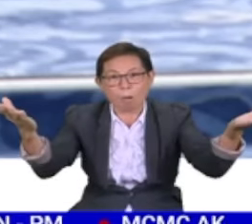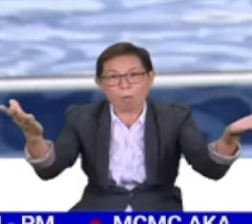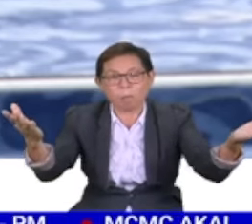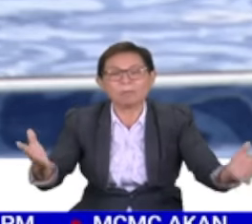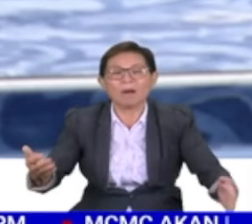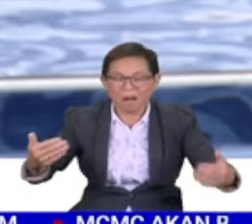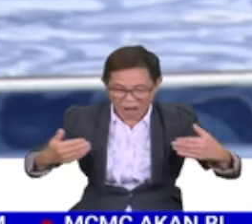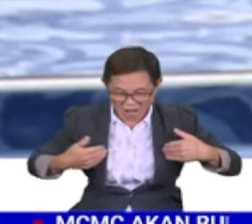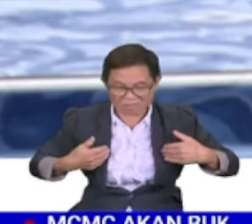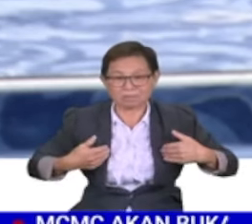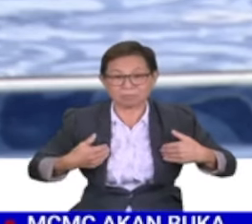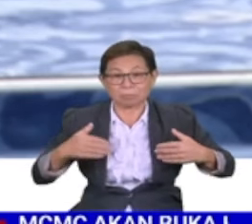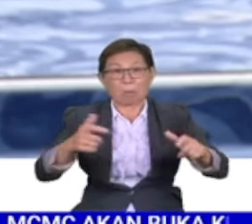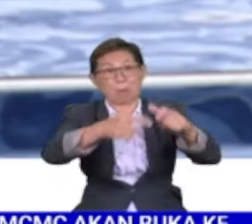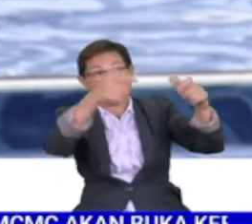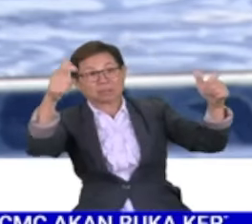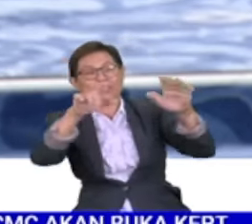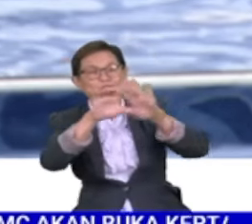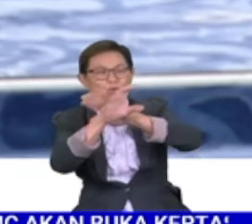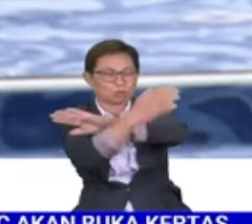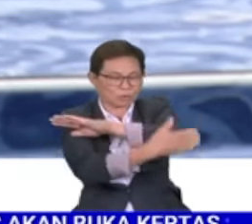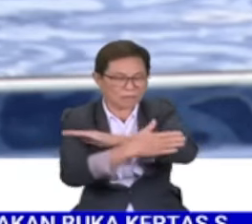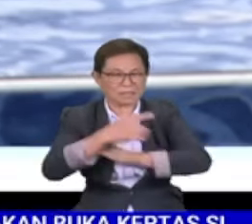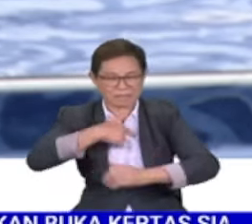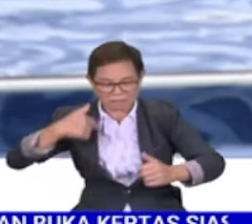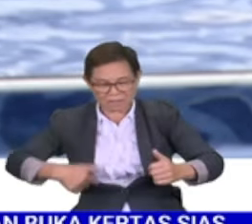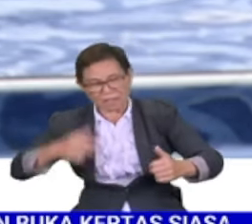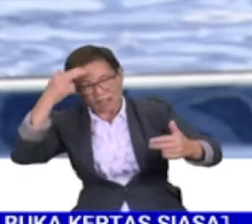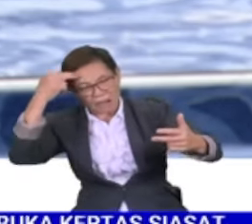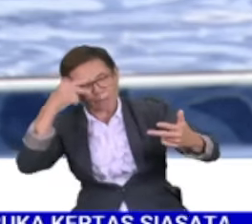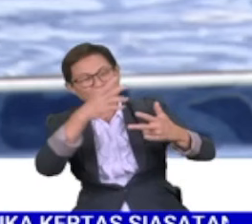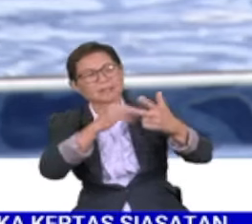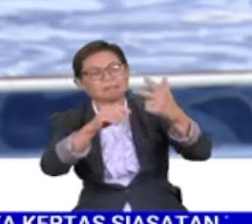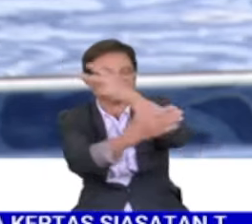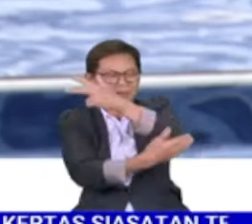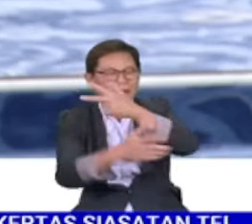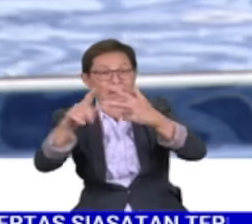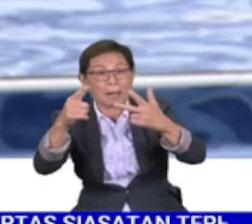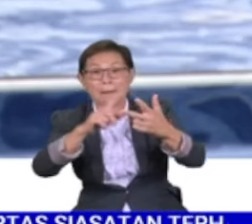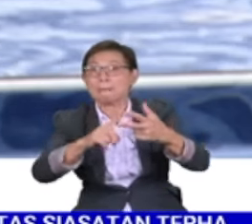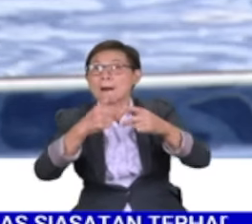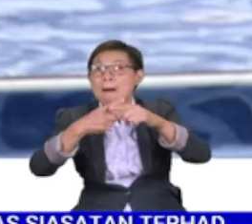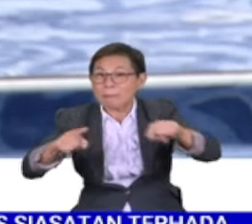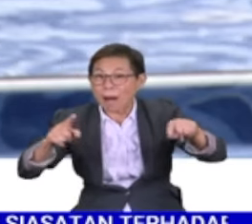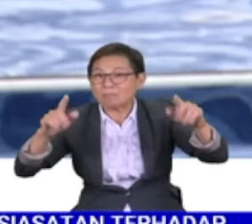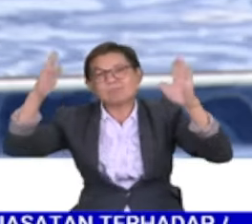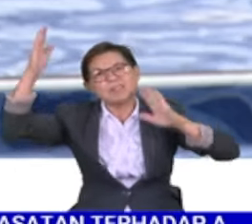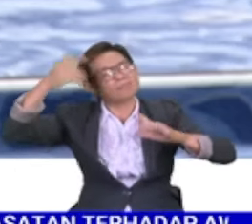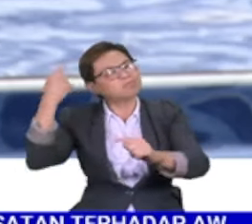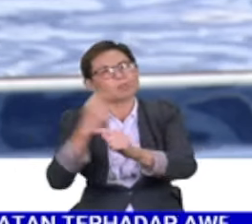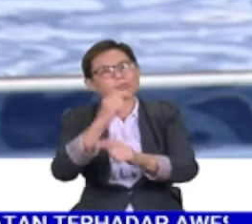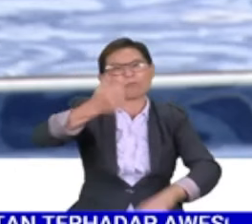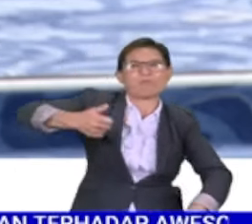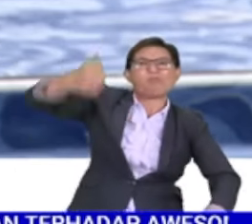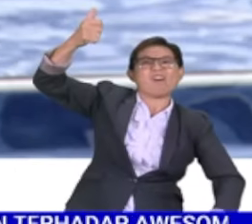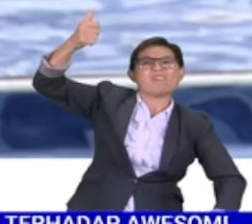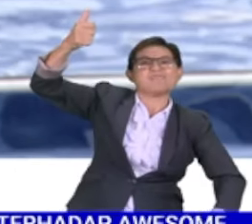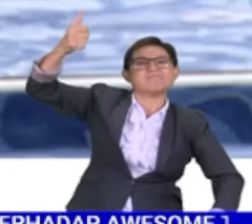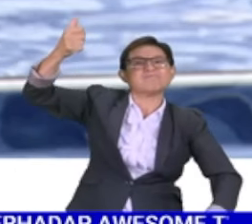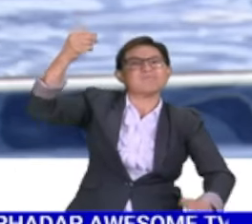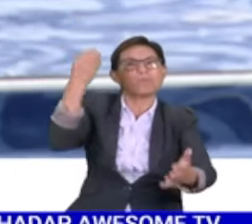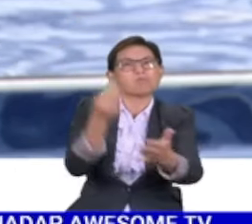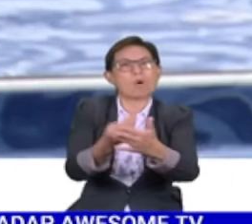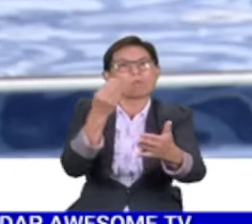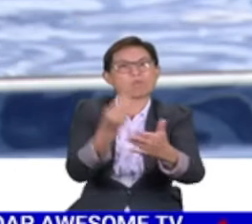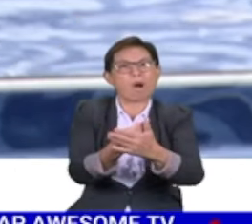Ada yang disebut yang besar seperti negara China atau Arab Saudi dan beberapa negara lain. Tapi Malaysia itu di tingkat atas. Maksudnya wang yang